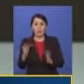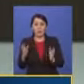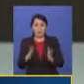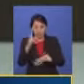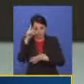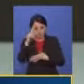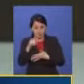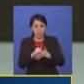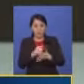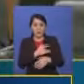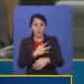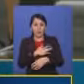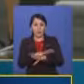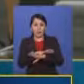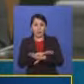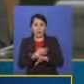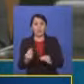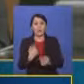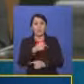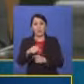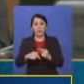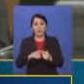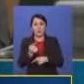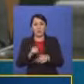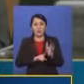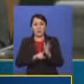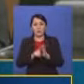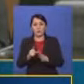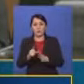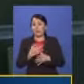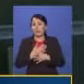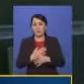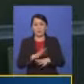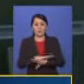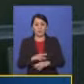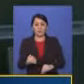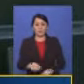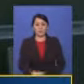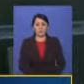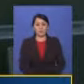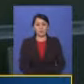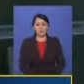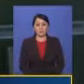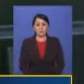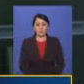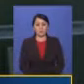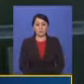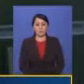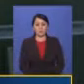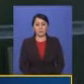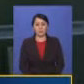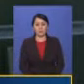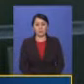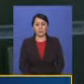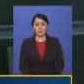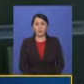пен айналымдағы қаржы болмағаннан кейін бизнесін жаңадан бастағандарға қолдау жоқ. Такой ситуации владельцы микробизнеса нередко...